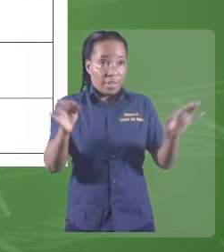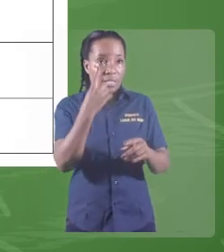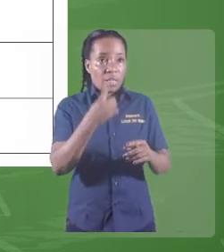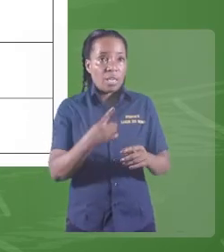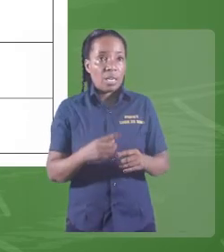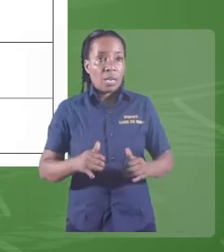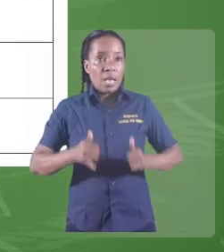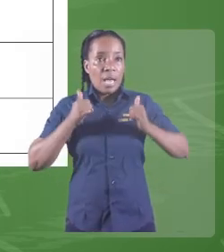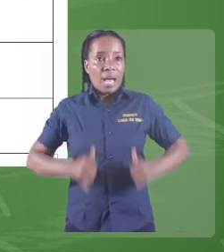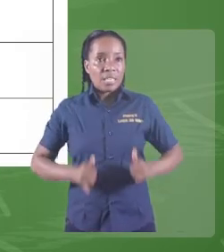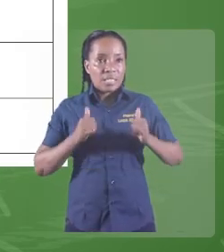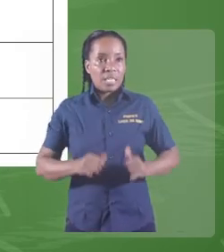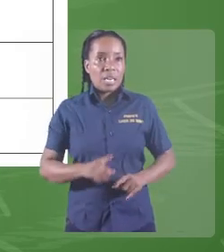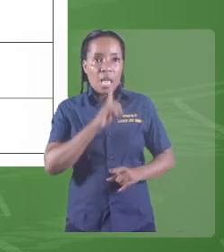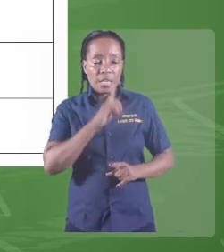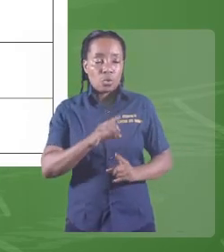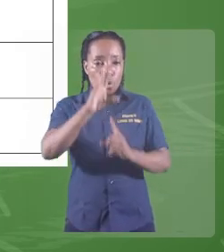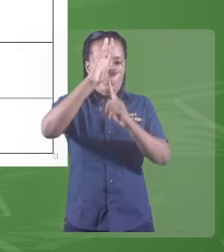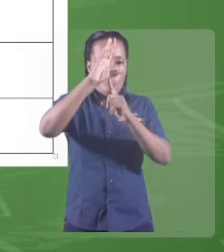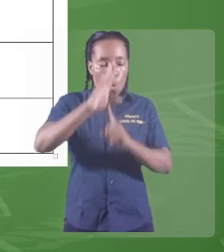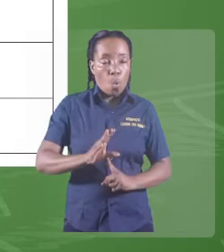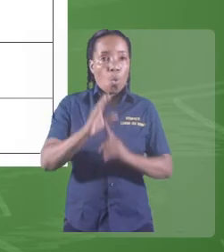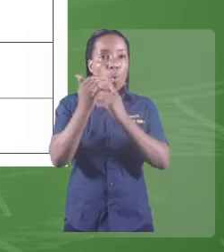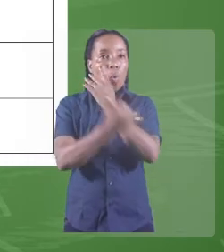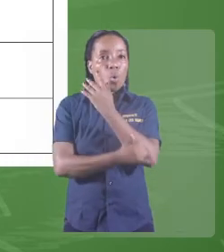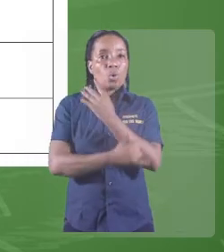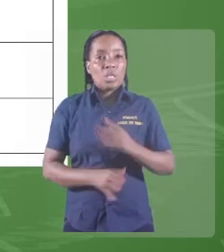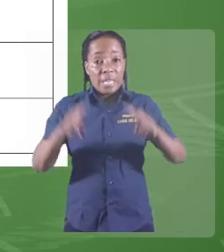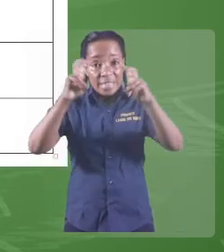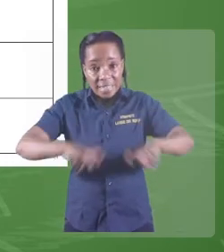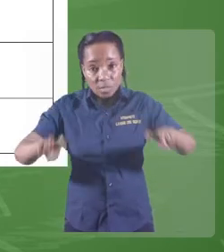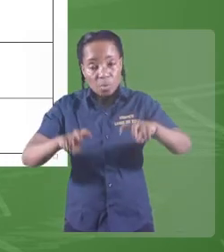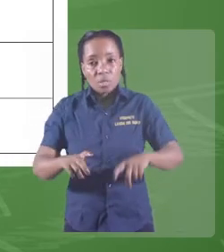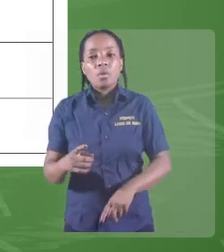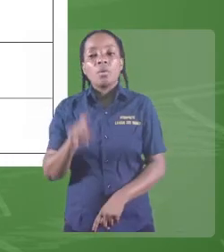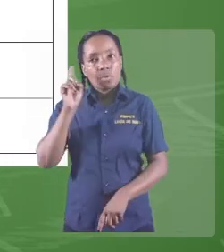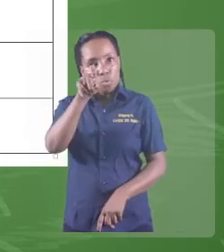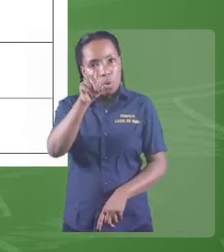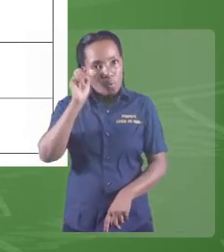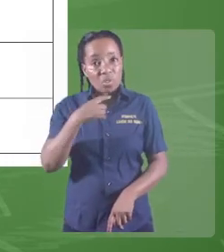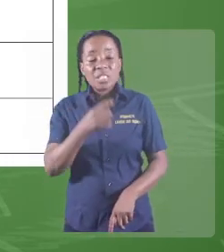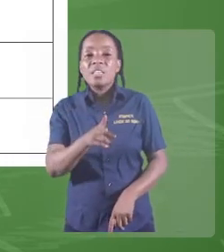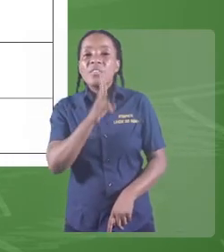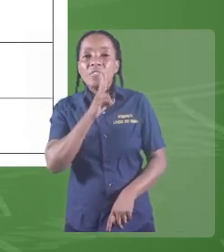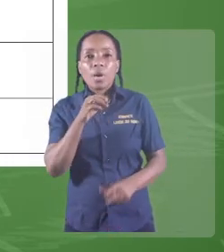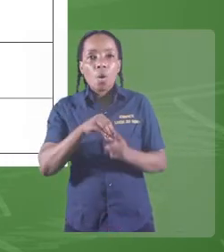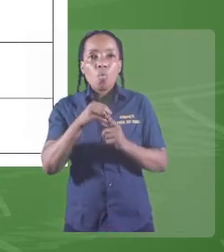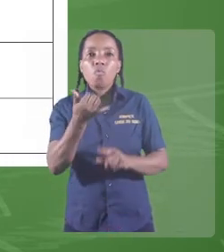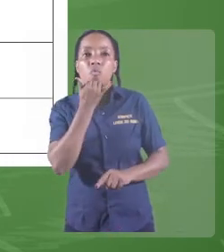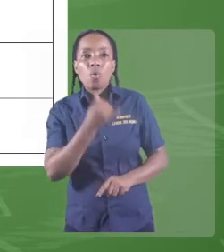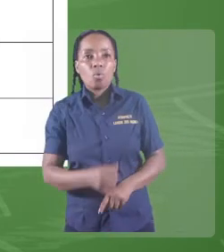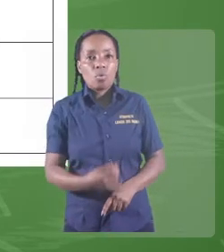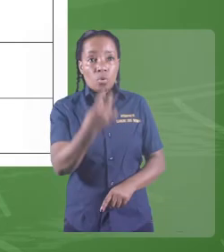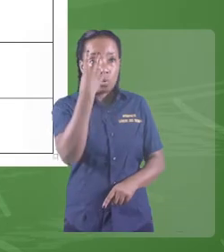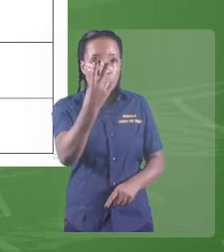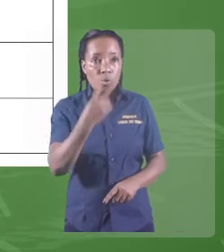une colonie d'exploitation. Vous devez voir si c'est vrai ou faux. Deuxième affirmation. Les